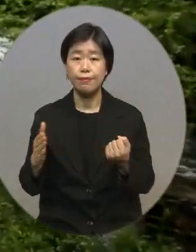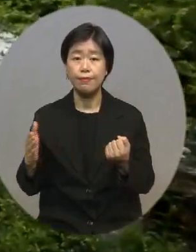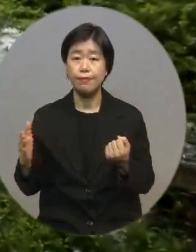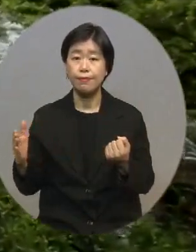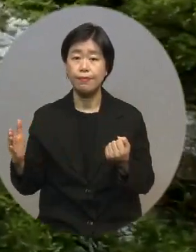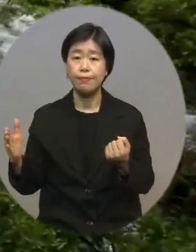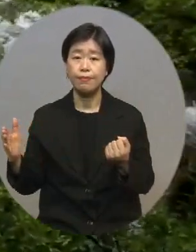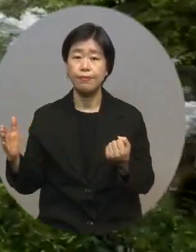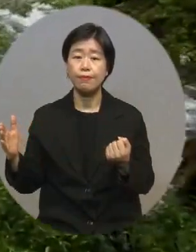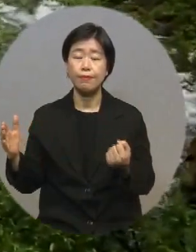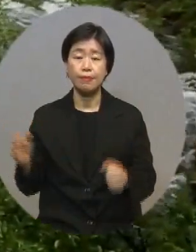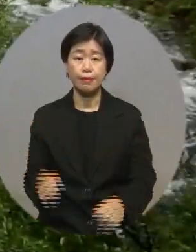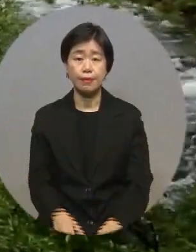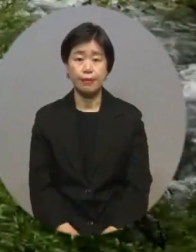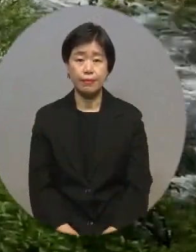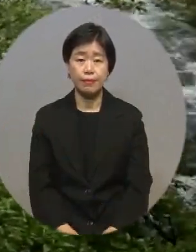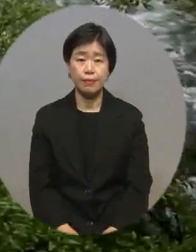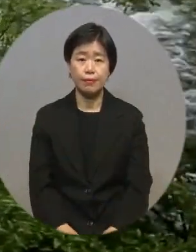때문에